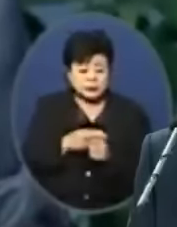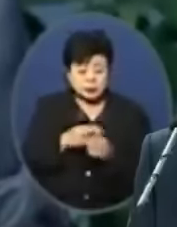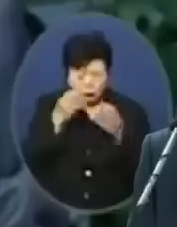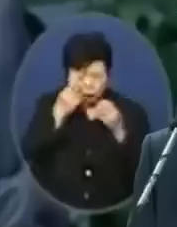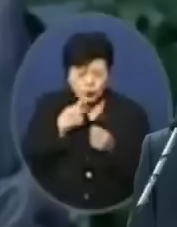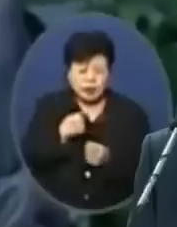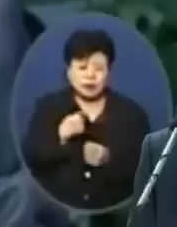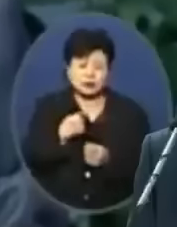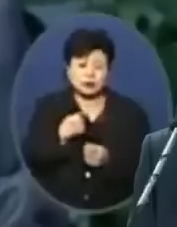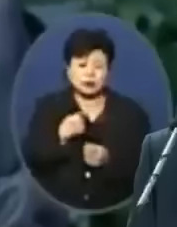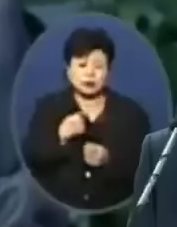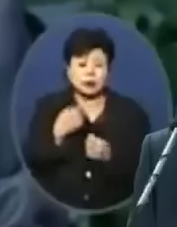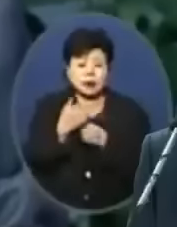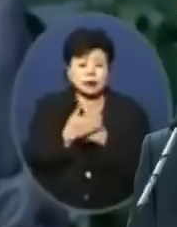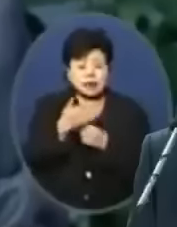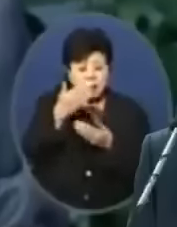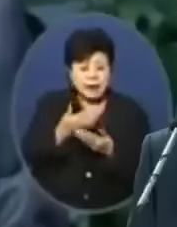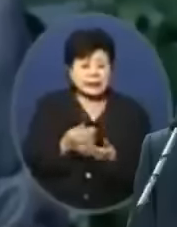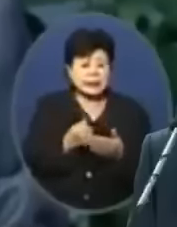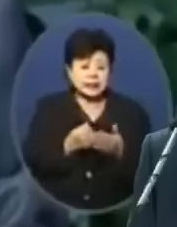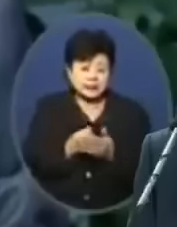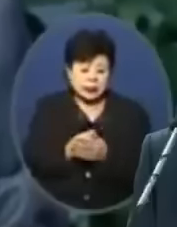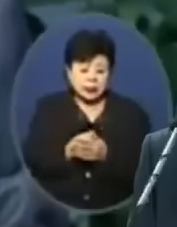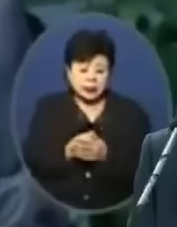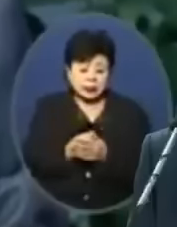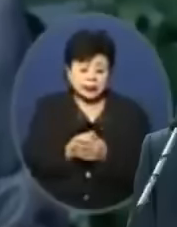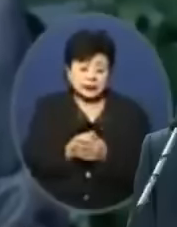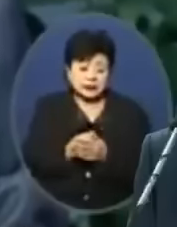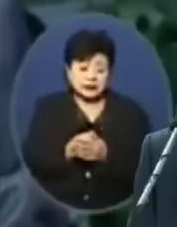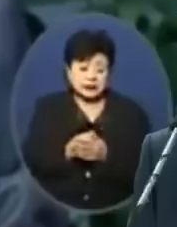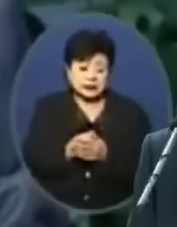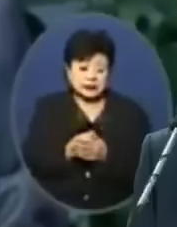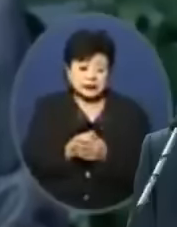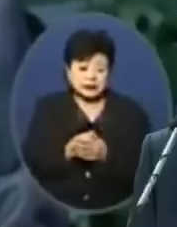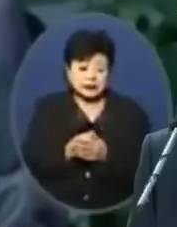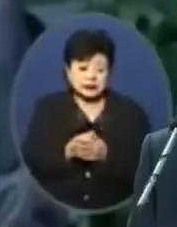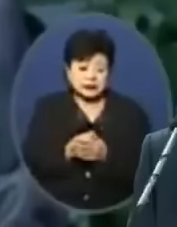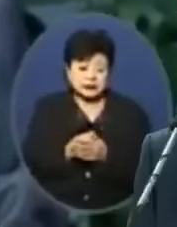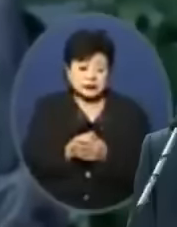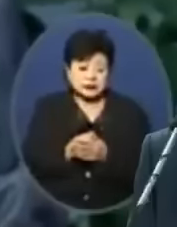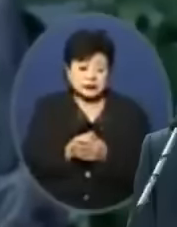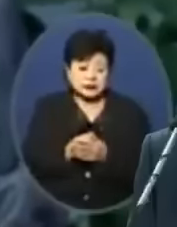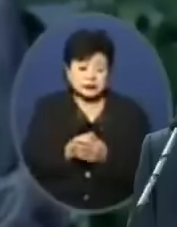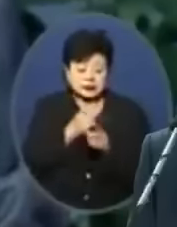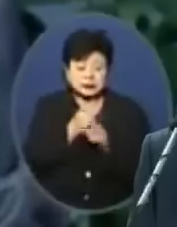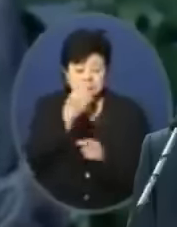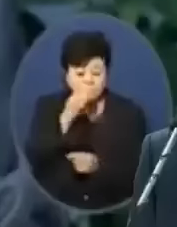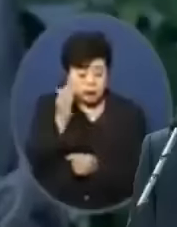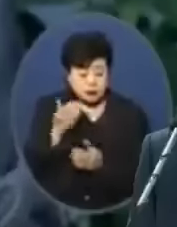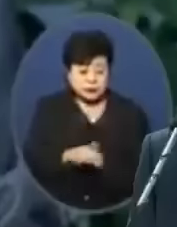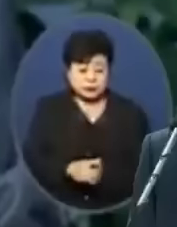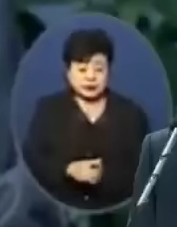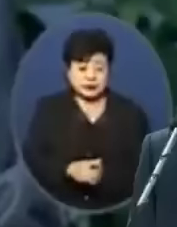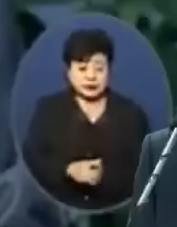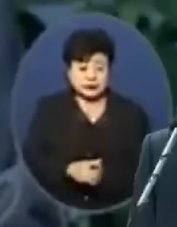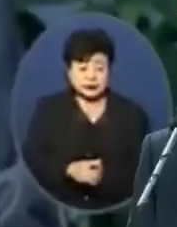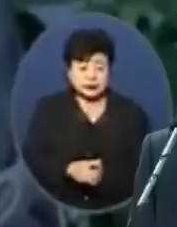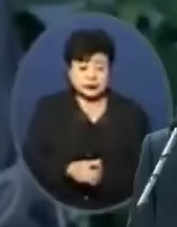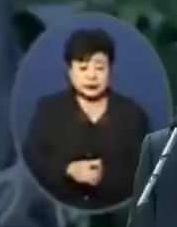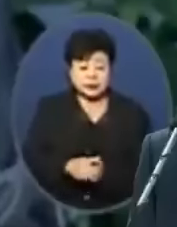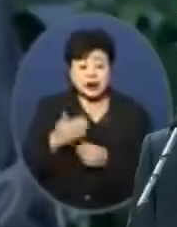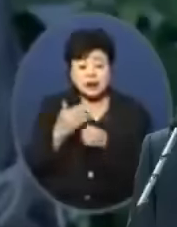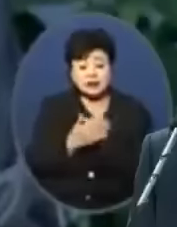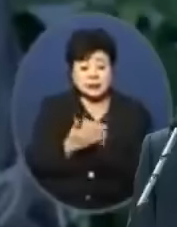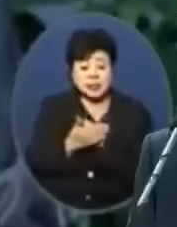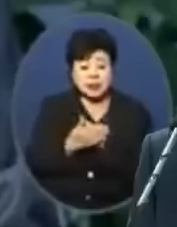고통을 당해도 은혜를 받았기 때문에 그는 승리할 수가 있는 것입니다. 그